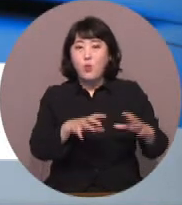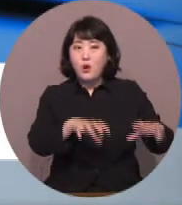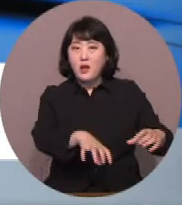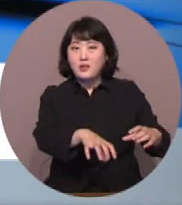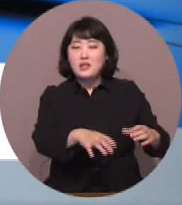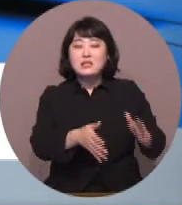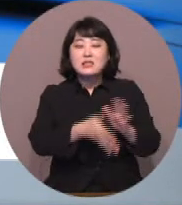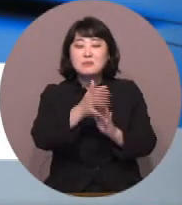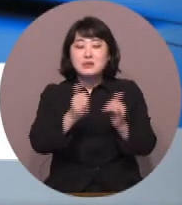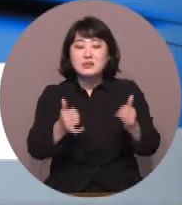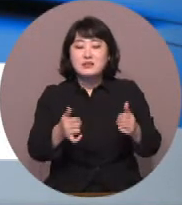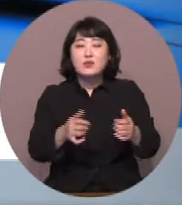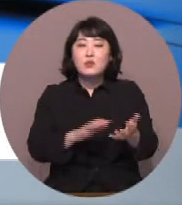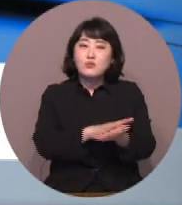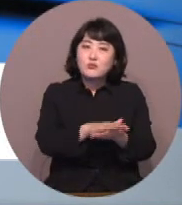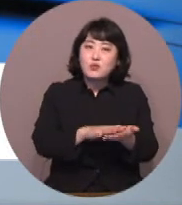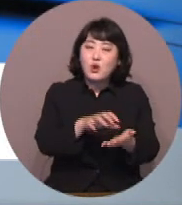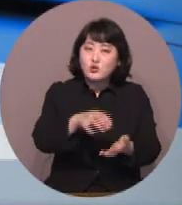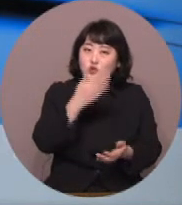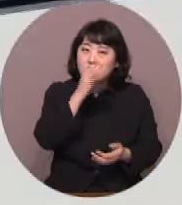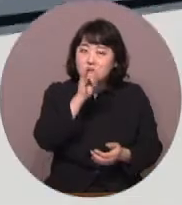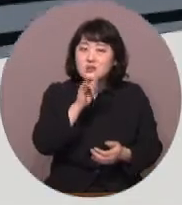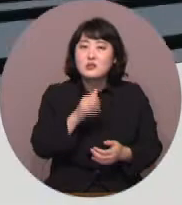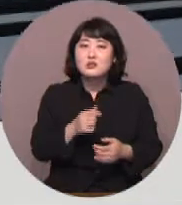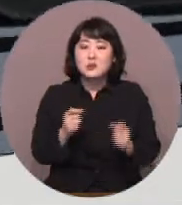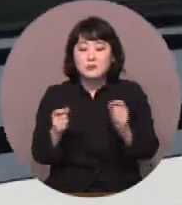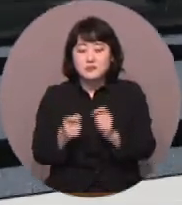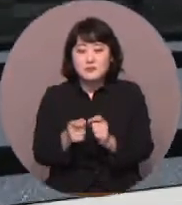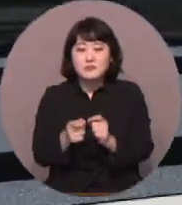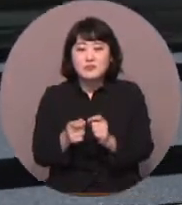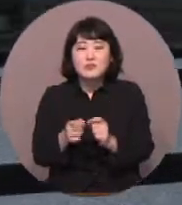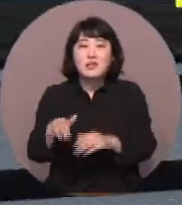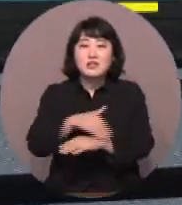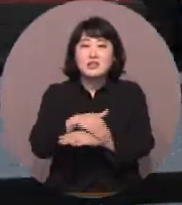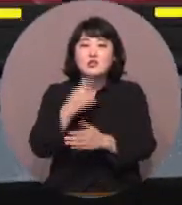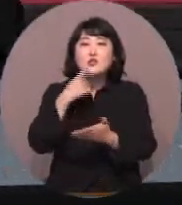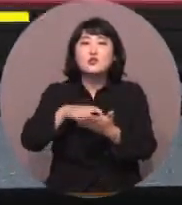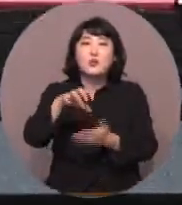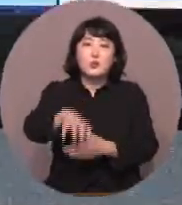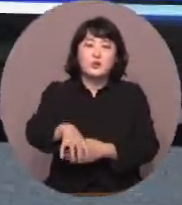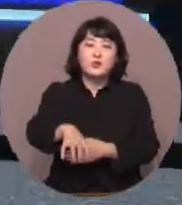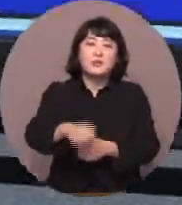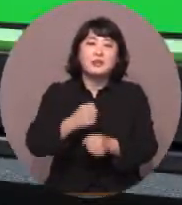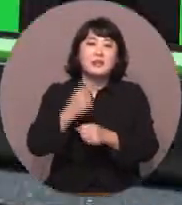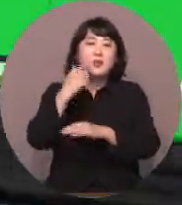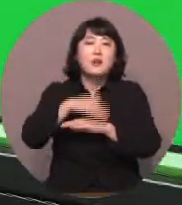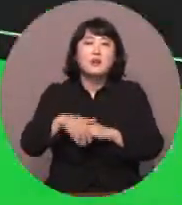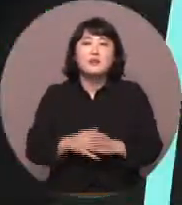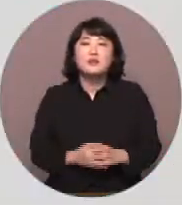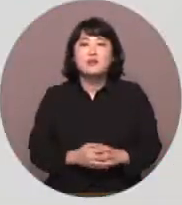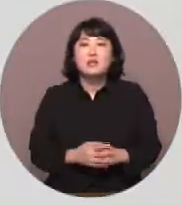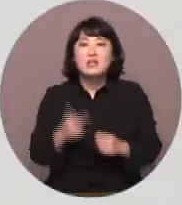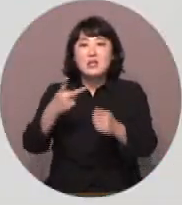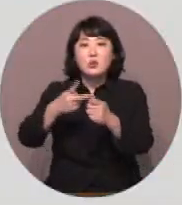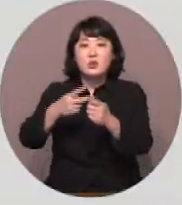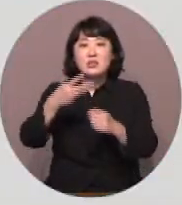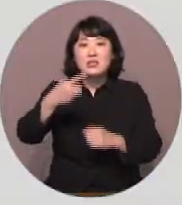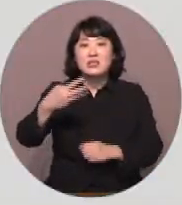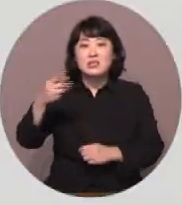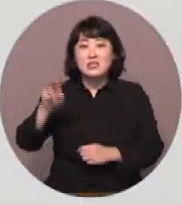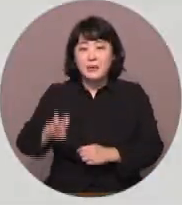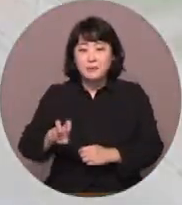시민 친화 시설을 설치해 시민들의 접근성을 높일 계획입니다 대전도시철도 2호선 트랩은